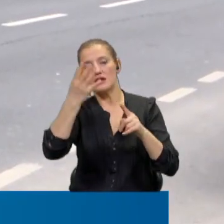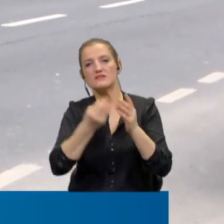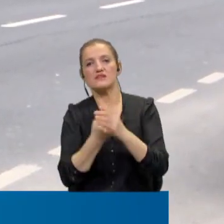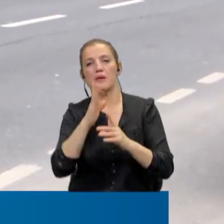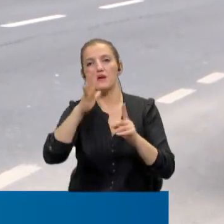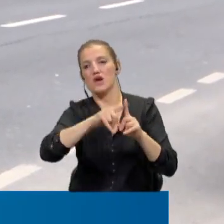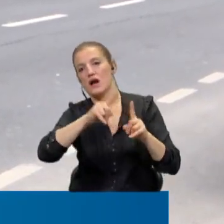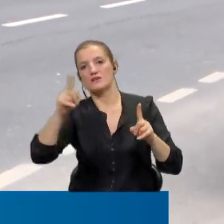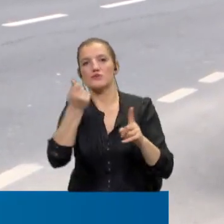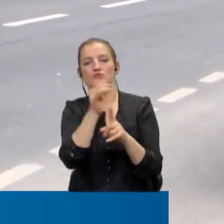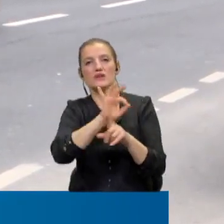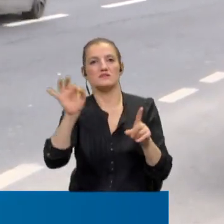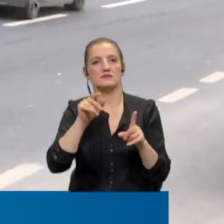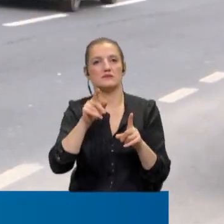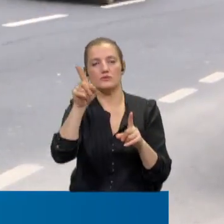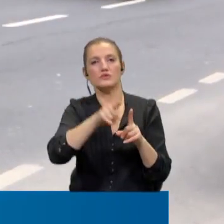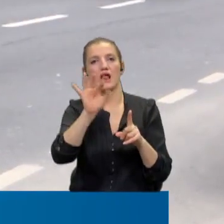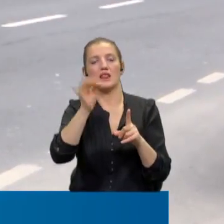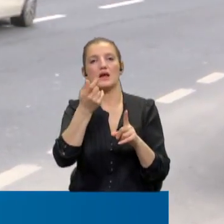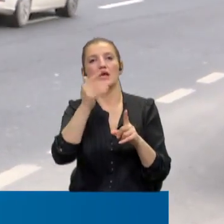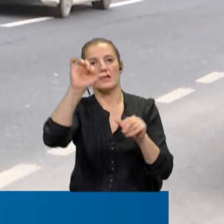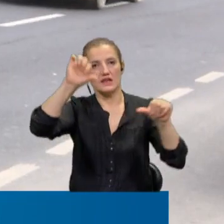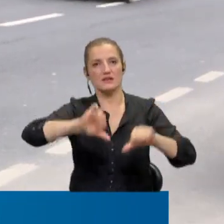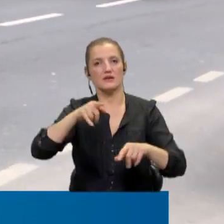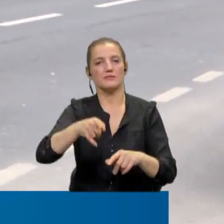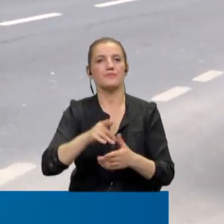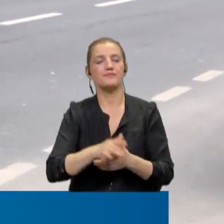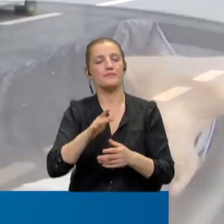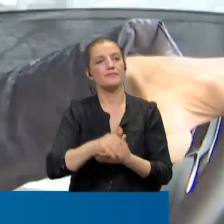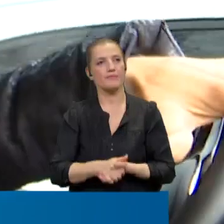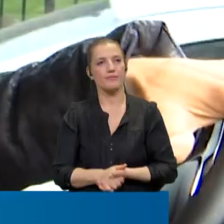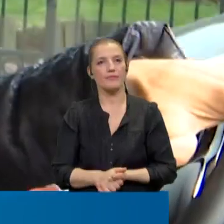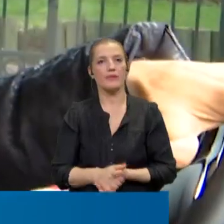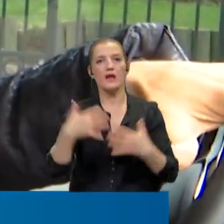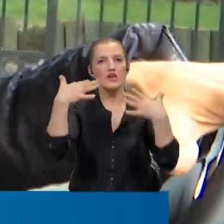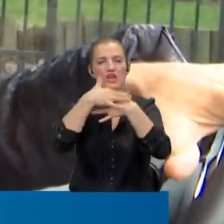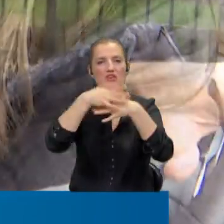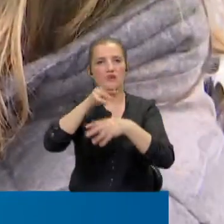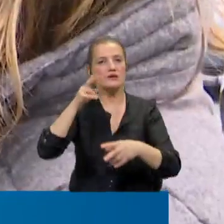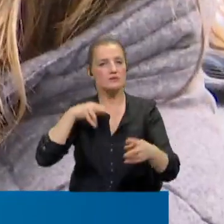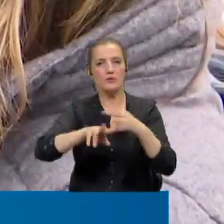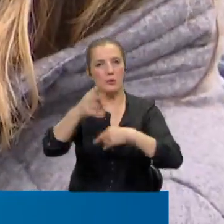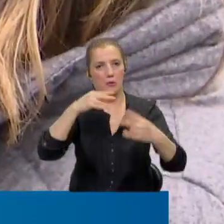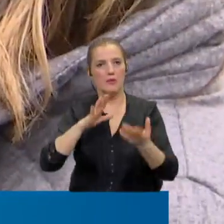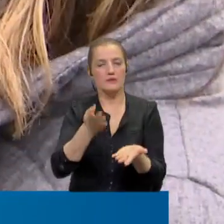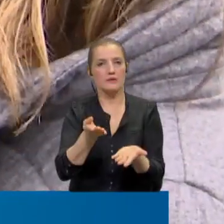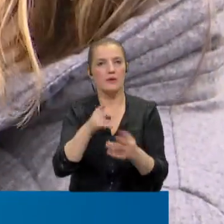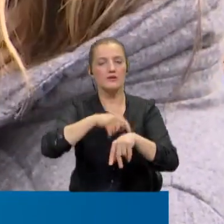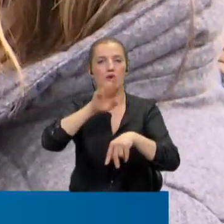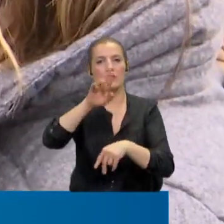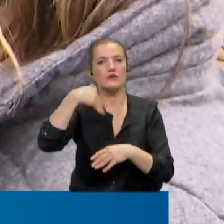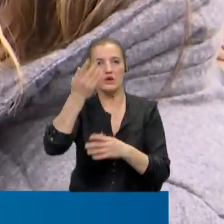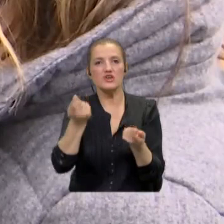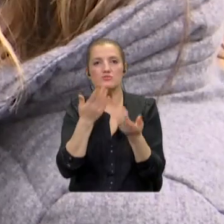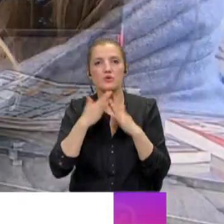kadar geçerli yani İstanbul'da trafiğin hemen hemen hiç olmadığı saatlerde oradan gece 12'den sonra işimiz